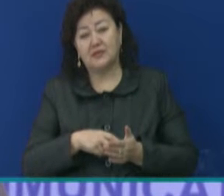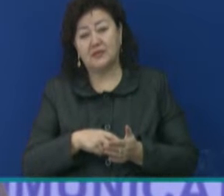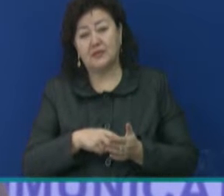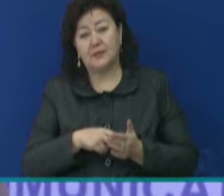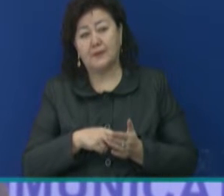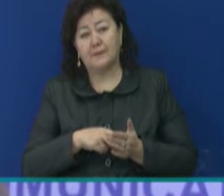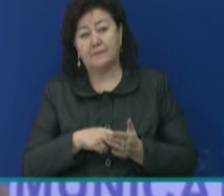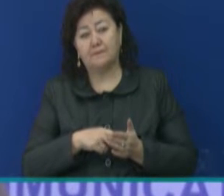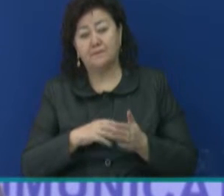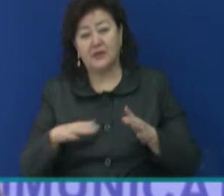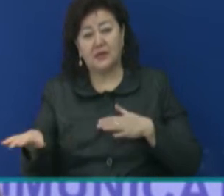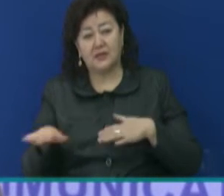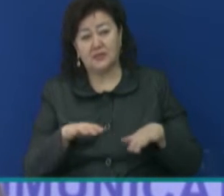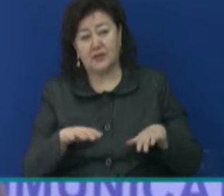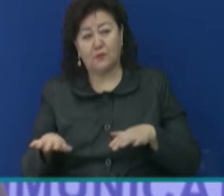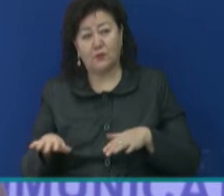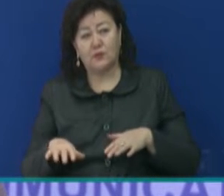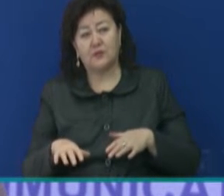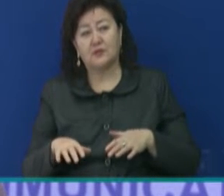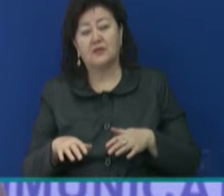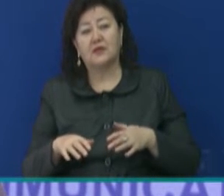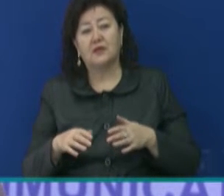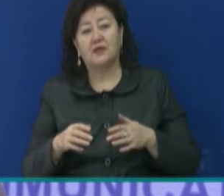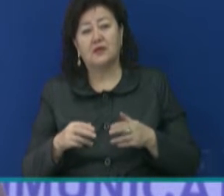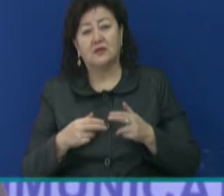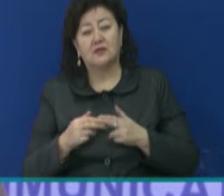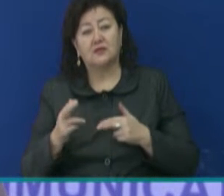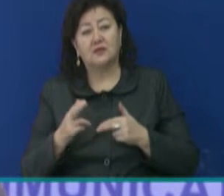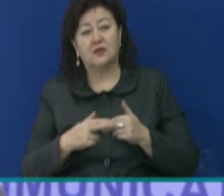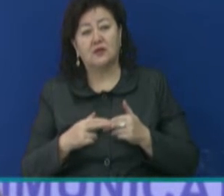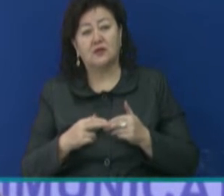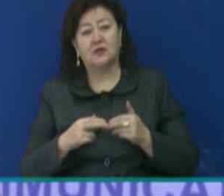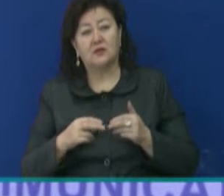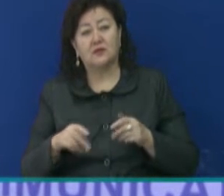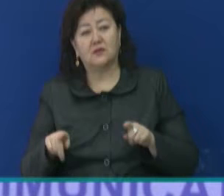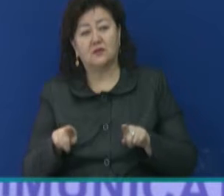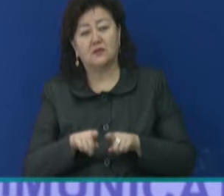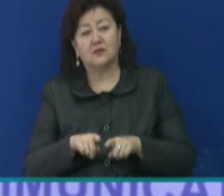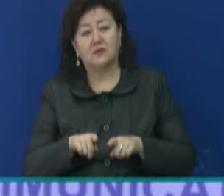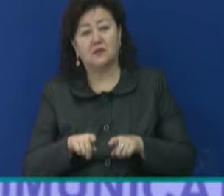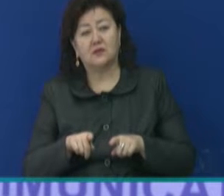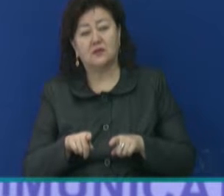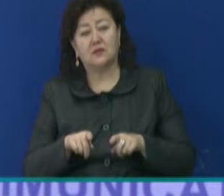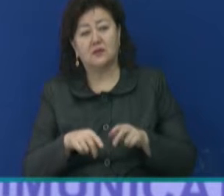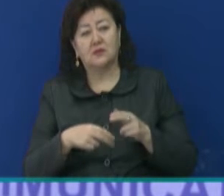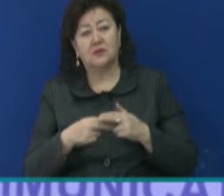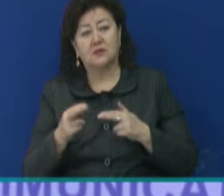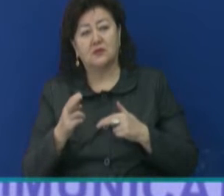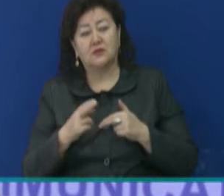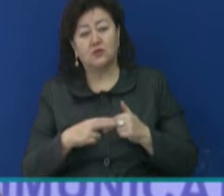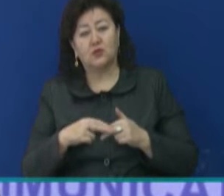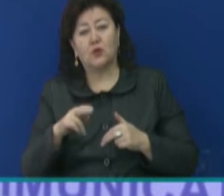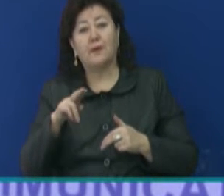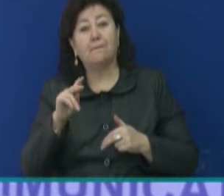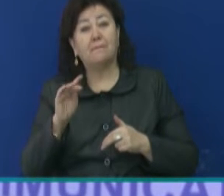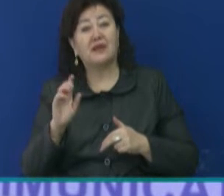знаю разработан имеется застройка от по аналогии с тем как мы осваиваем правую